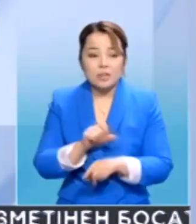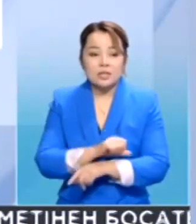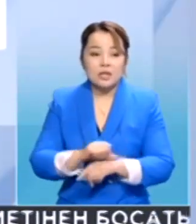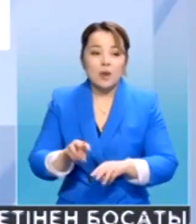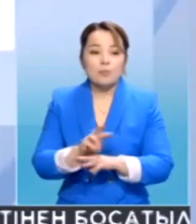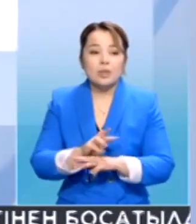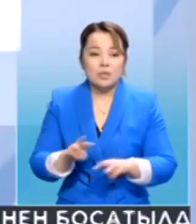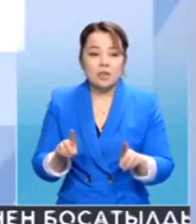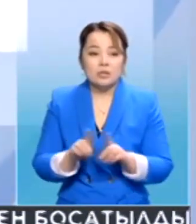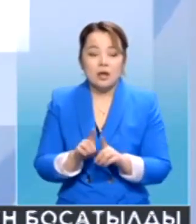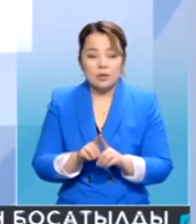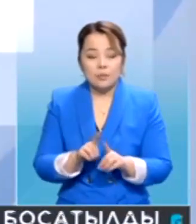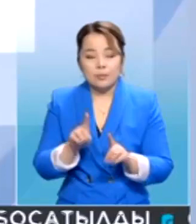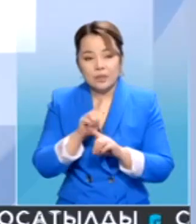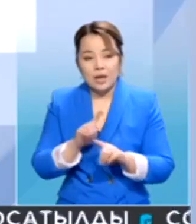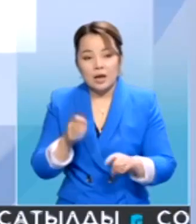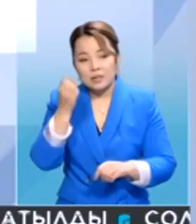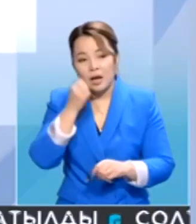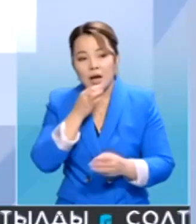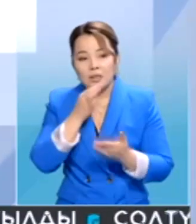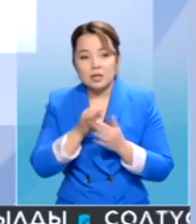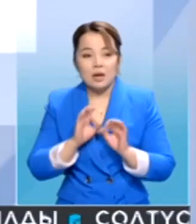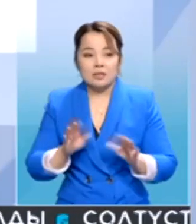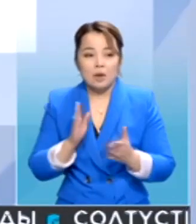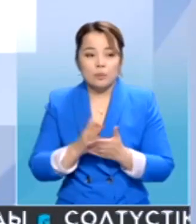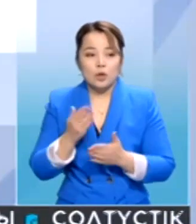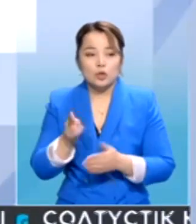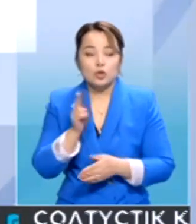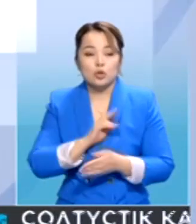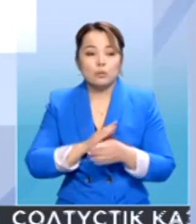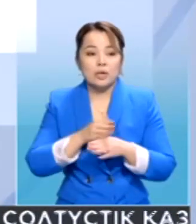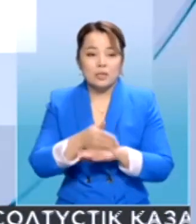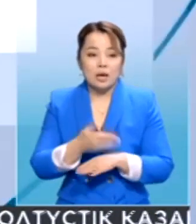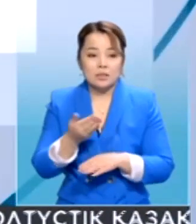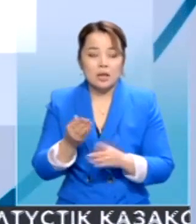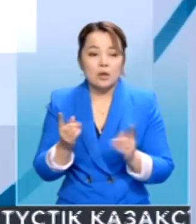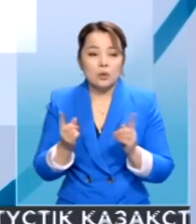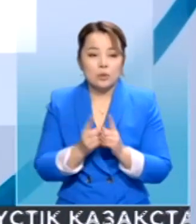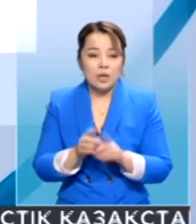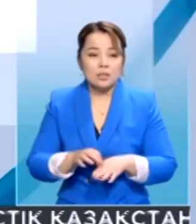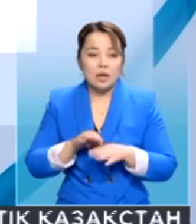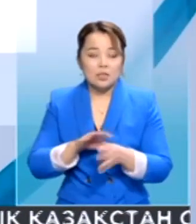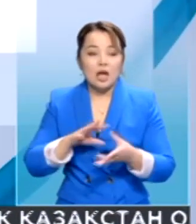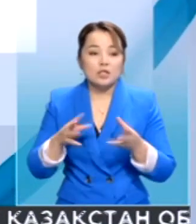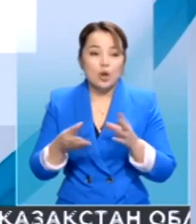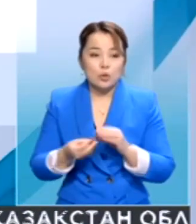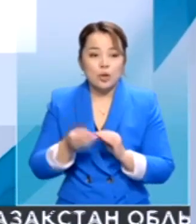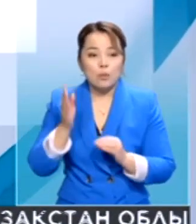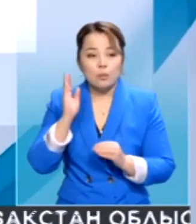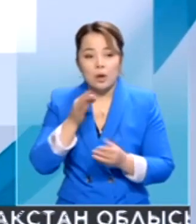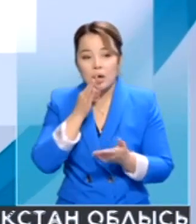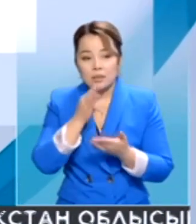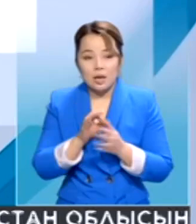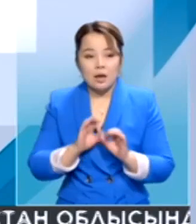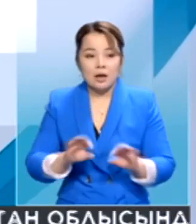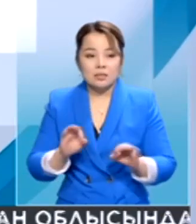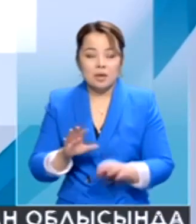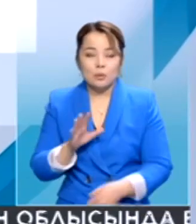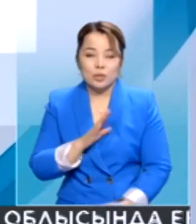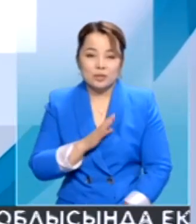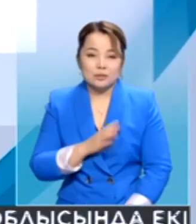істер министрлігіне айрықша ризашылық білдірді. Жұмыс сапары кезінде өткен кездесулер нәтижелі болғанын да атап